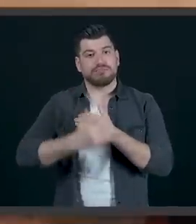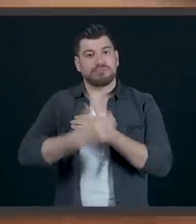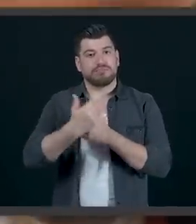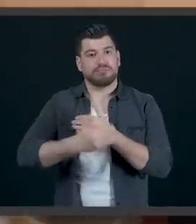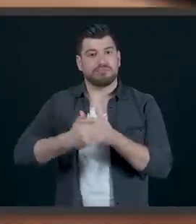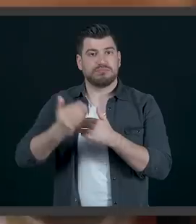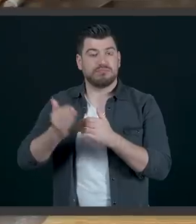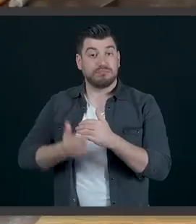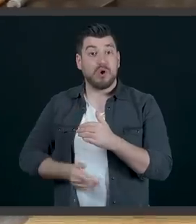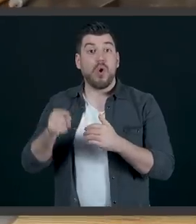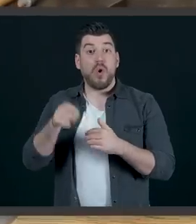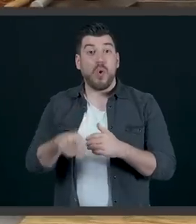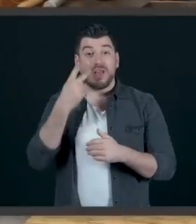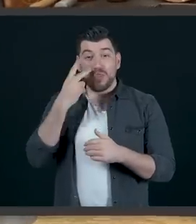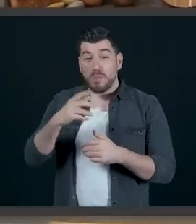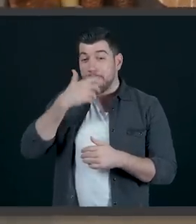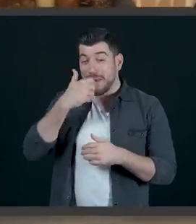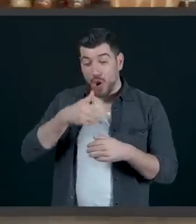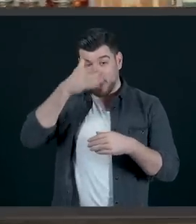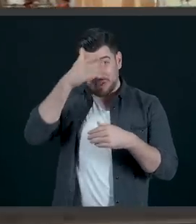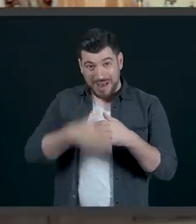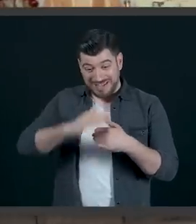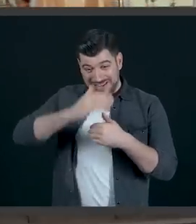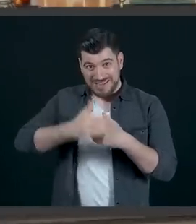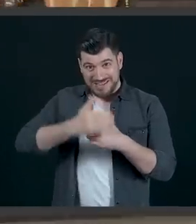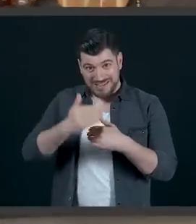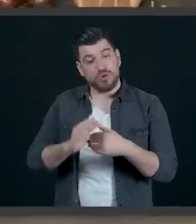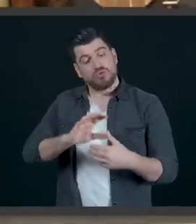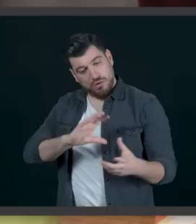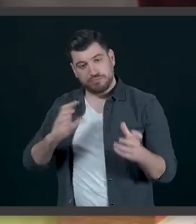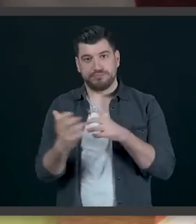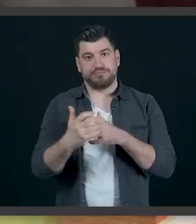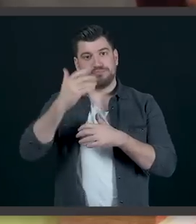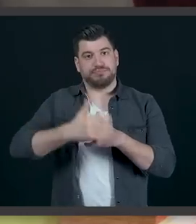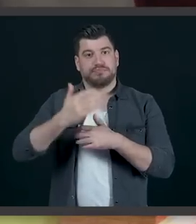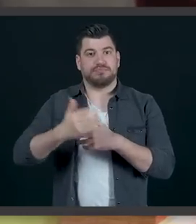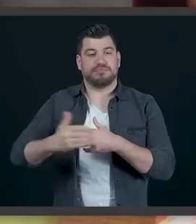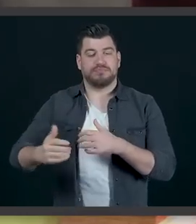τρίβουμε. Με το που φτάσουμε στη μέση, εδώ, στα σπόρια, γυρνάμε.